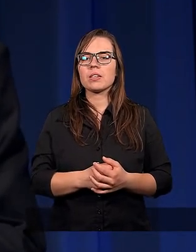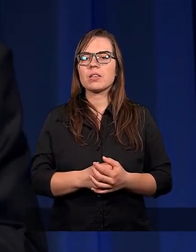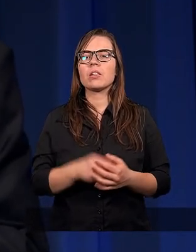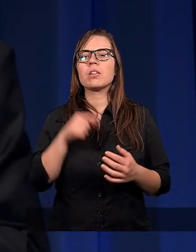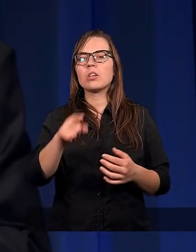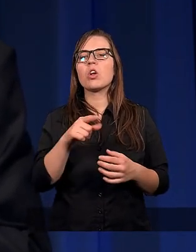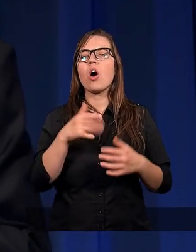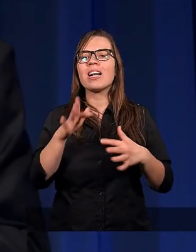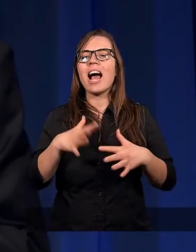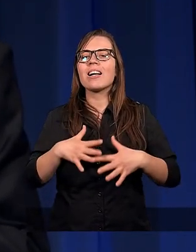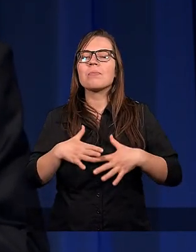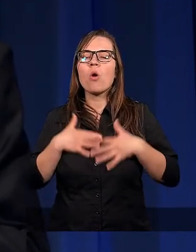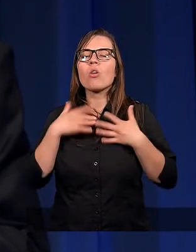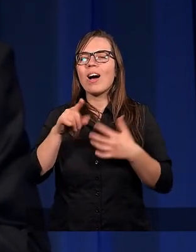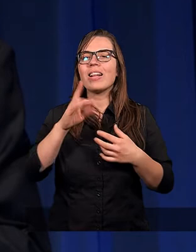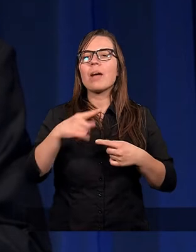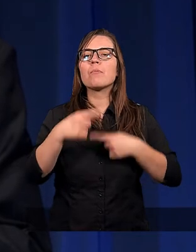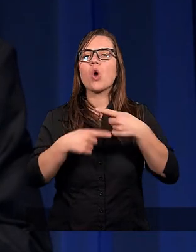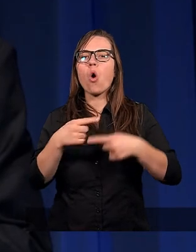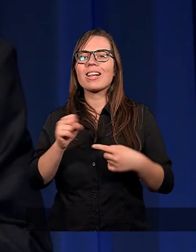Coś mu imponowało u tego przodka.